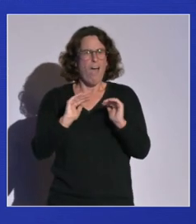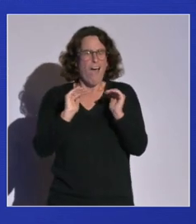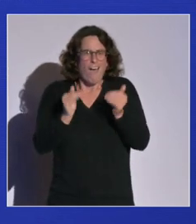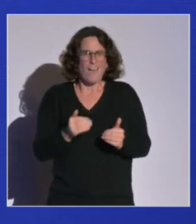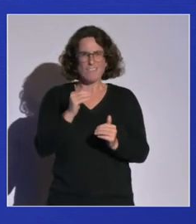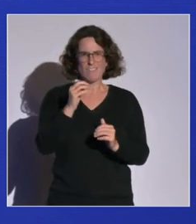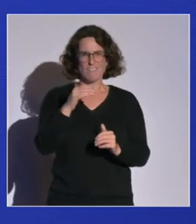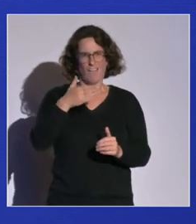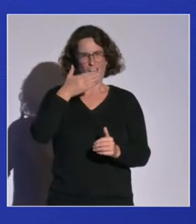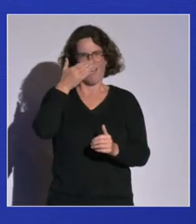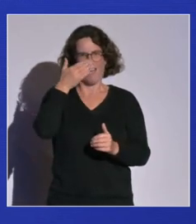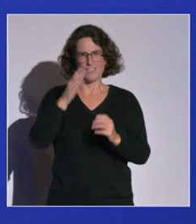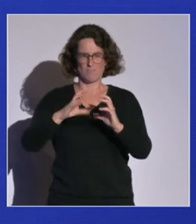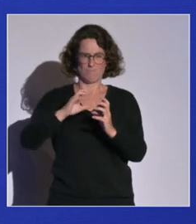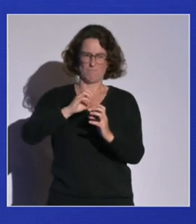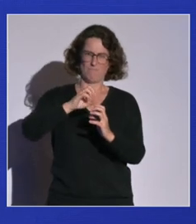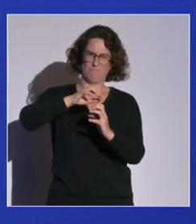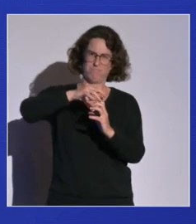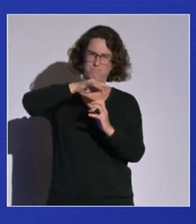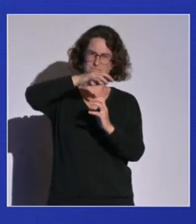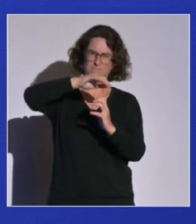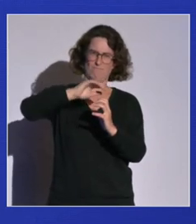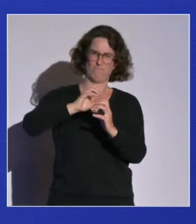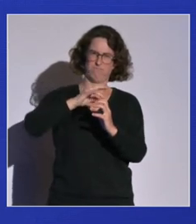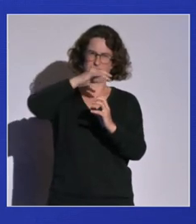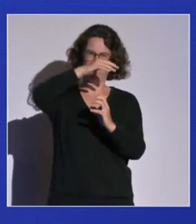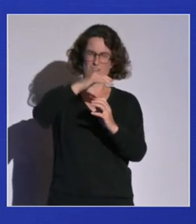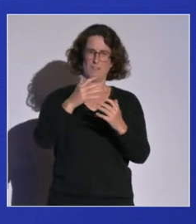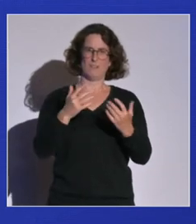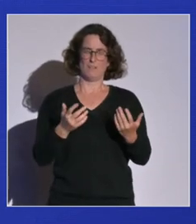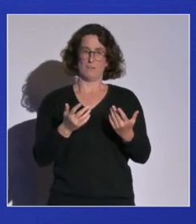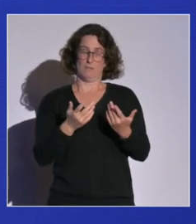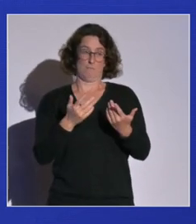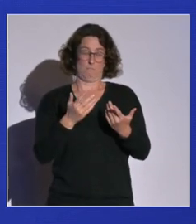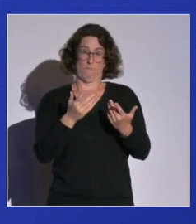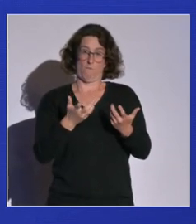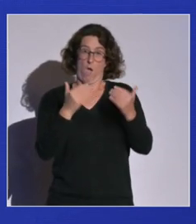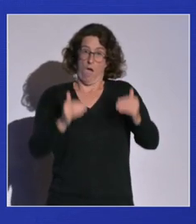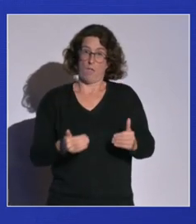naturellement la production d'énergie renouvelable, l'éolien,